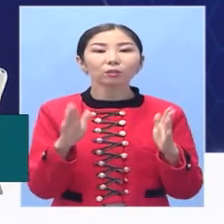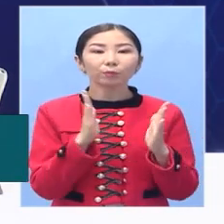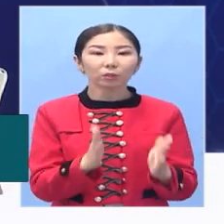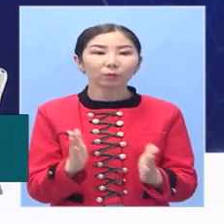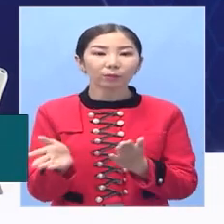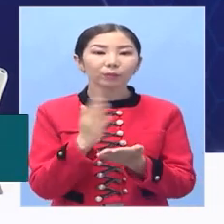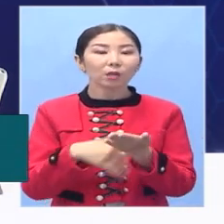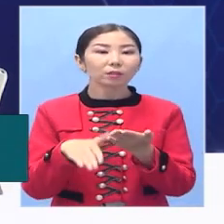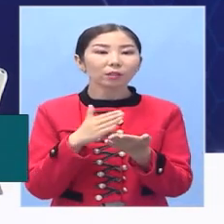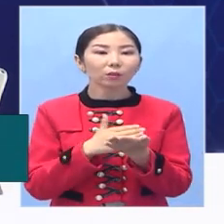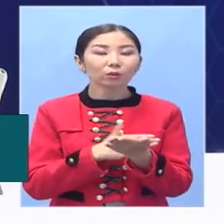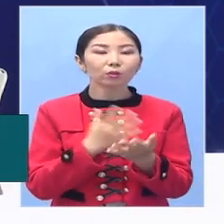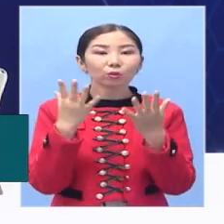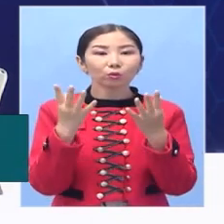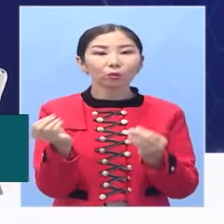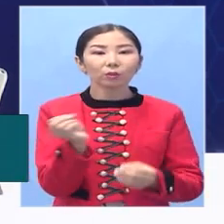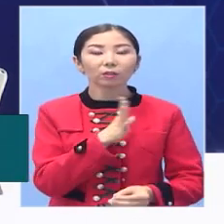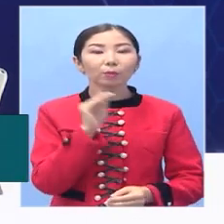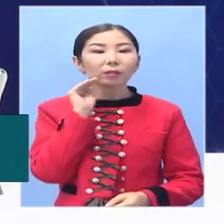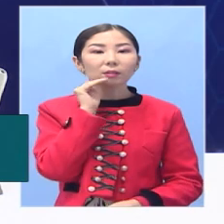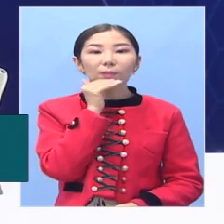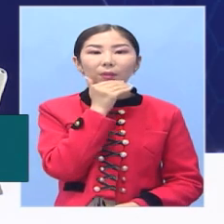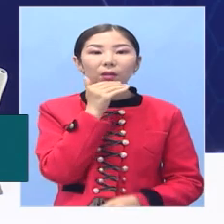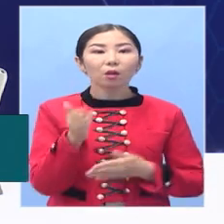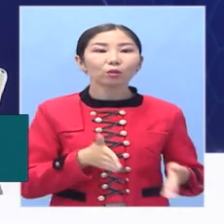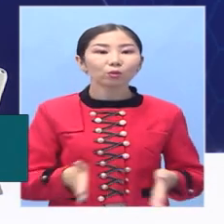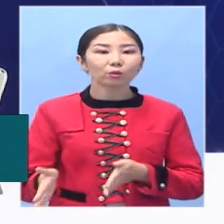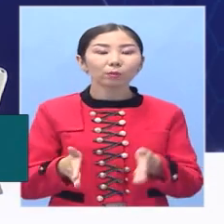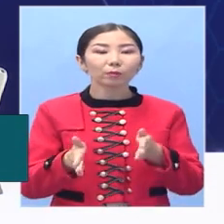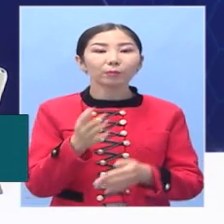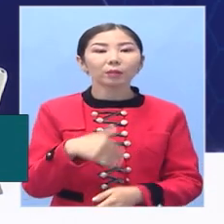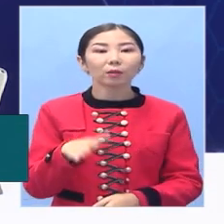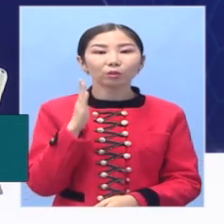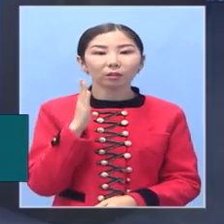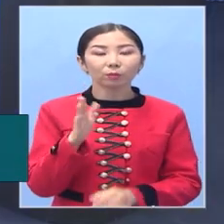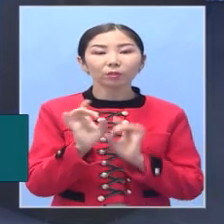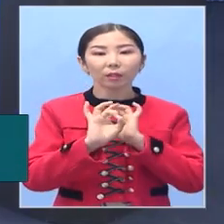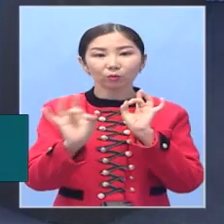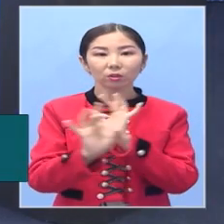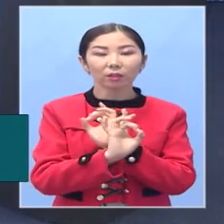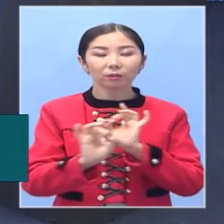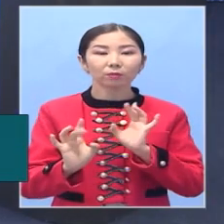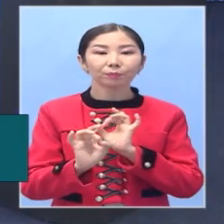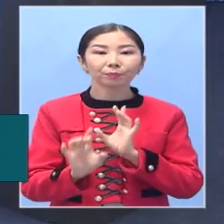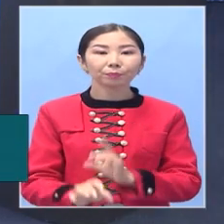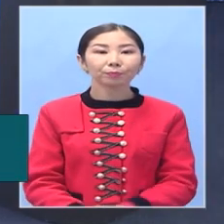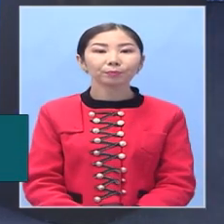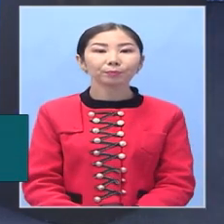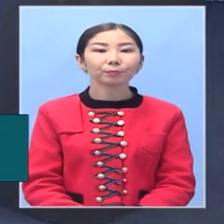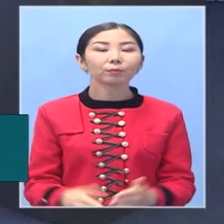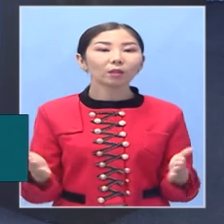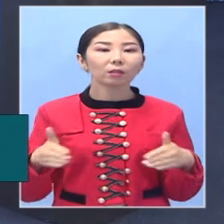бір санаулы күндердің ішінде сапалы жол салуға мән беріп жатыр ма, осы жайында айта отырсаңыз. Саламатсыздар